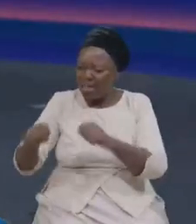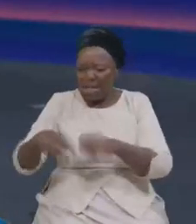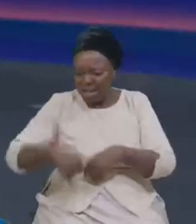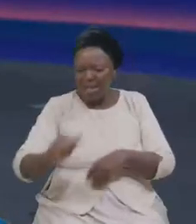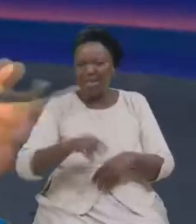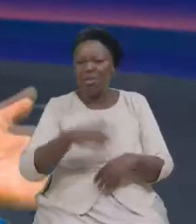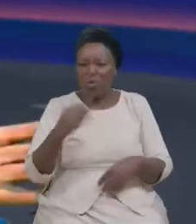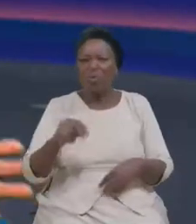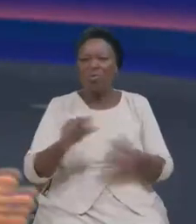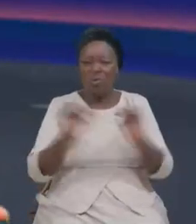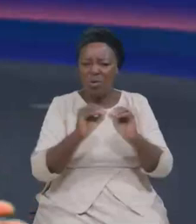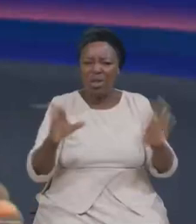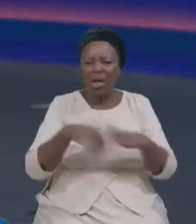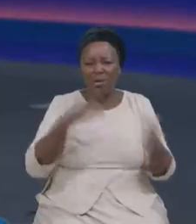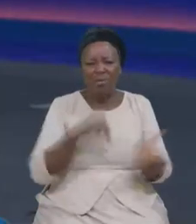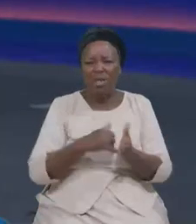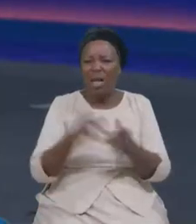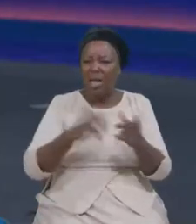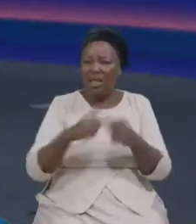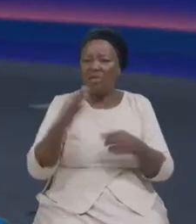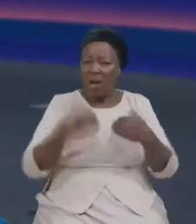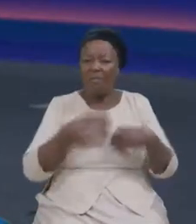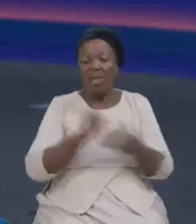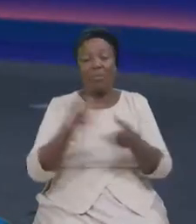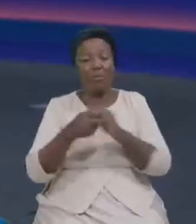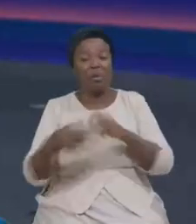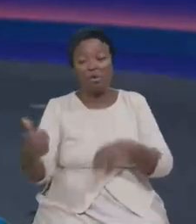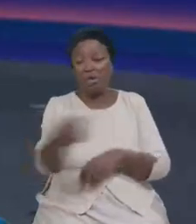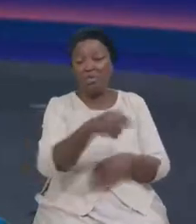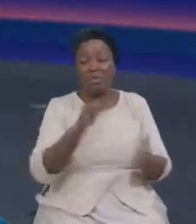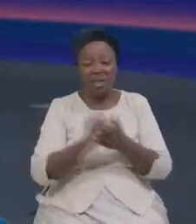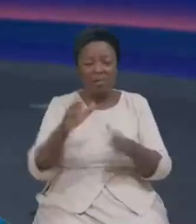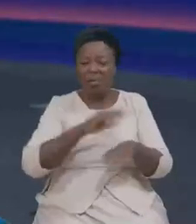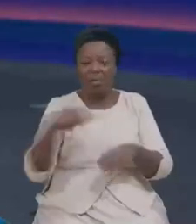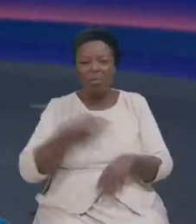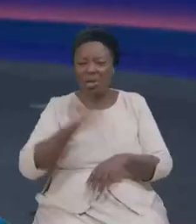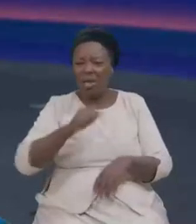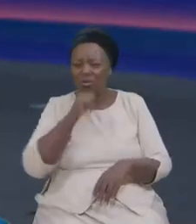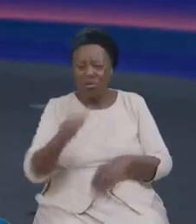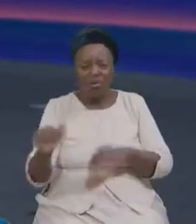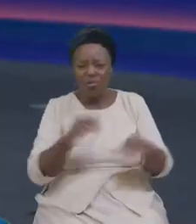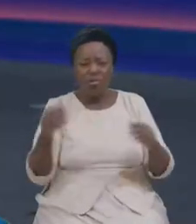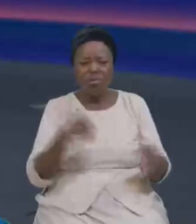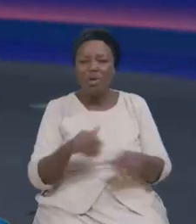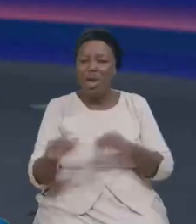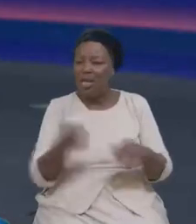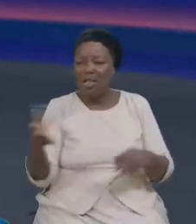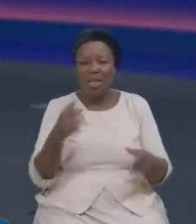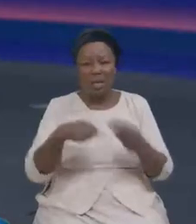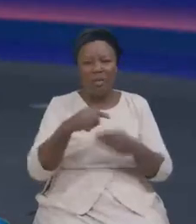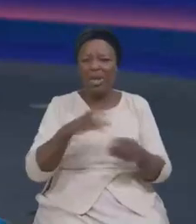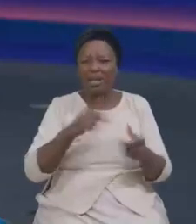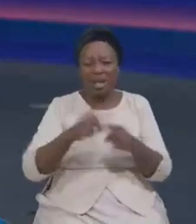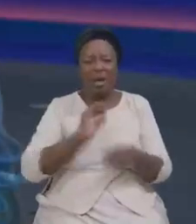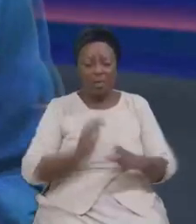nous-mêmes, pour les problèmes continuels, que nous n'arrivons pas à régler. Et que la force humaine ne peut pas changer.